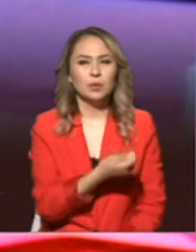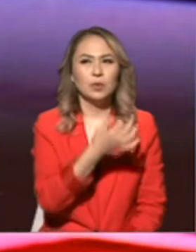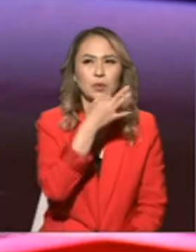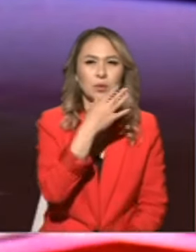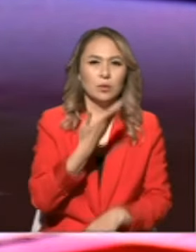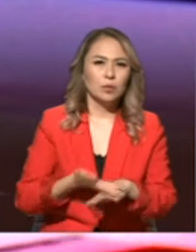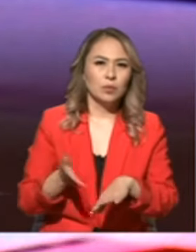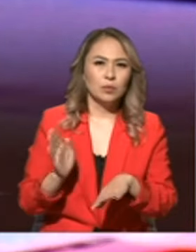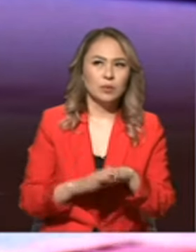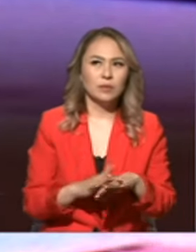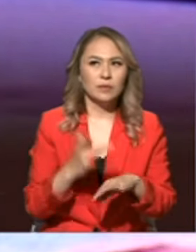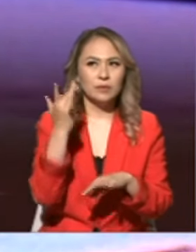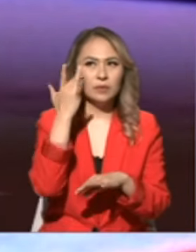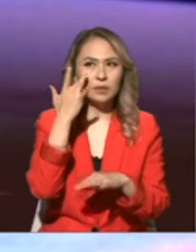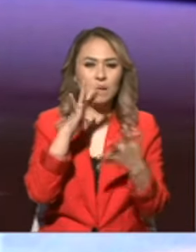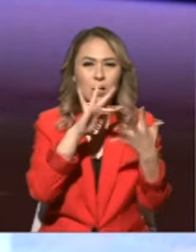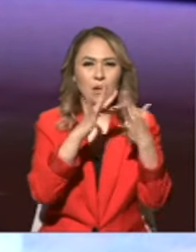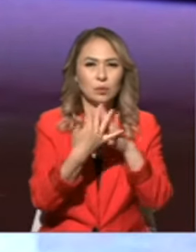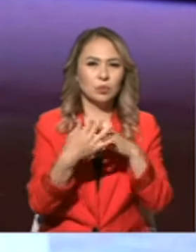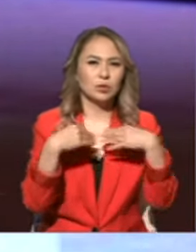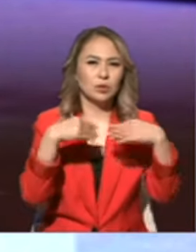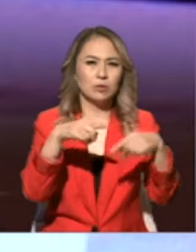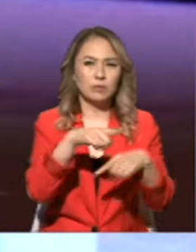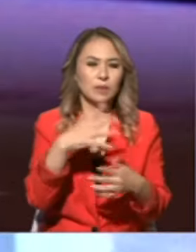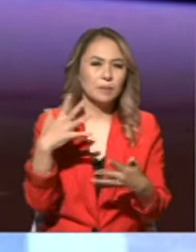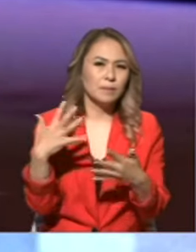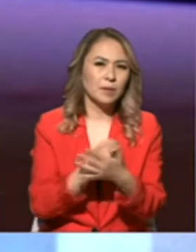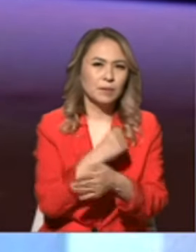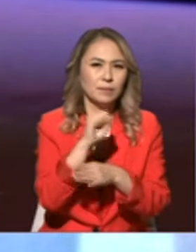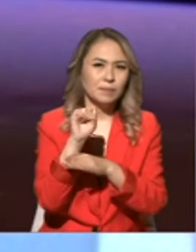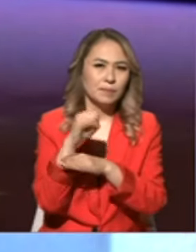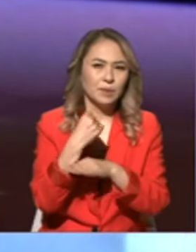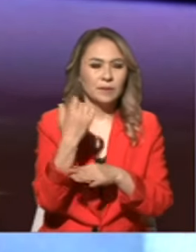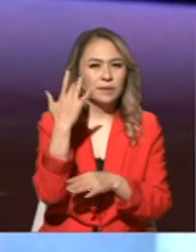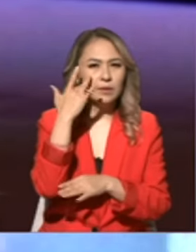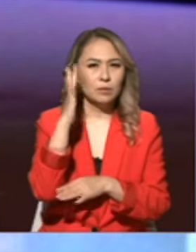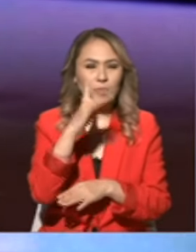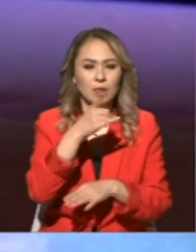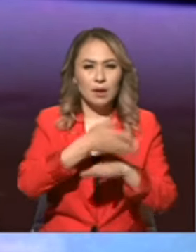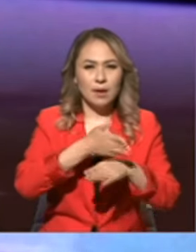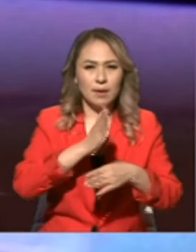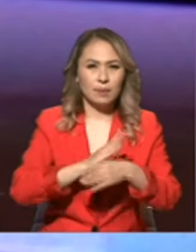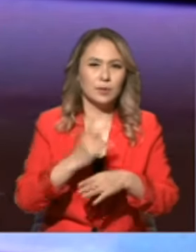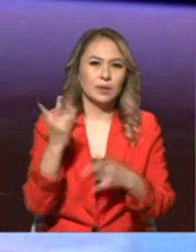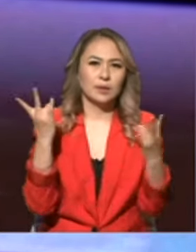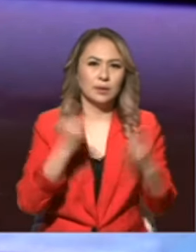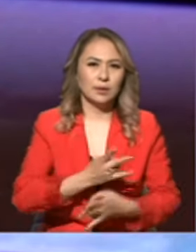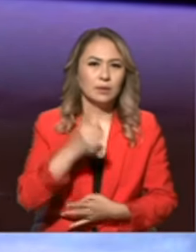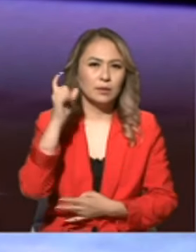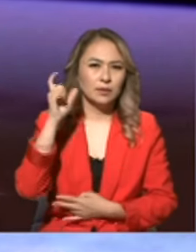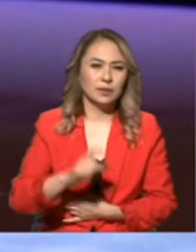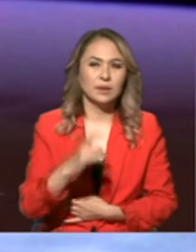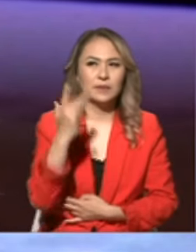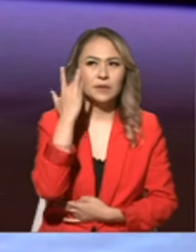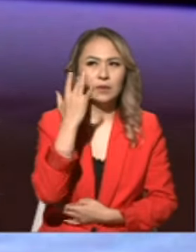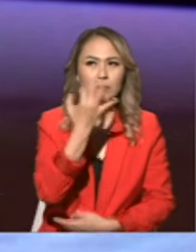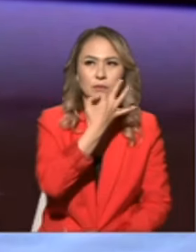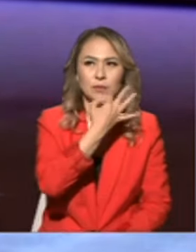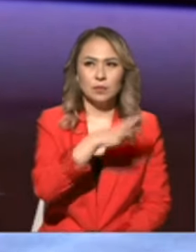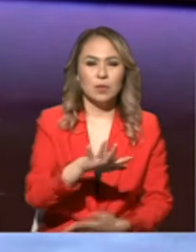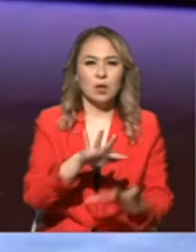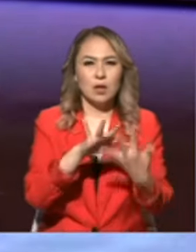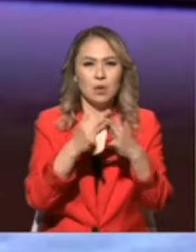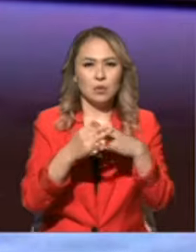қиын жағдайларда бәрін алып шығатын ауыл шаруашылығы. Адамға ең бірінші нан керек. Сол себептен мен қай кезде болса да осы